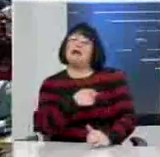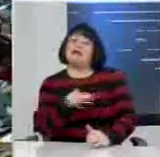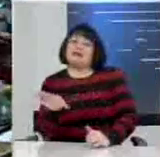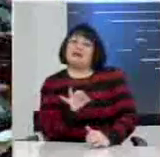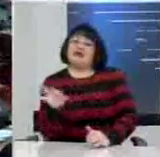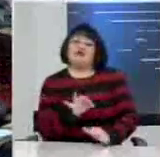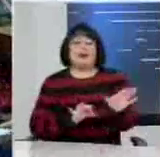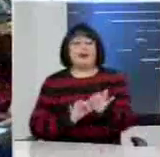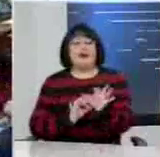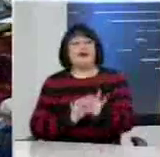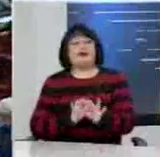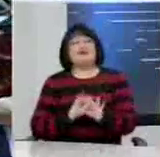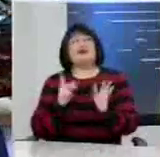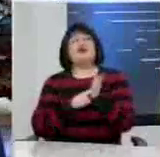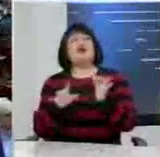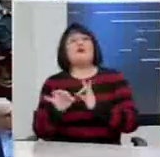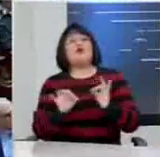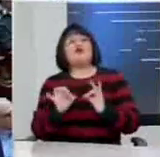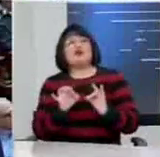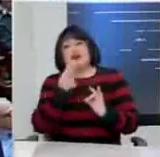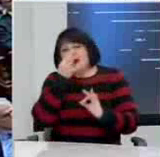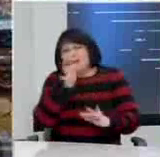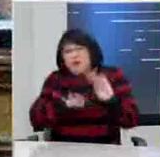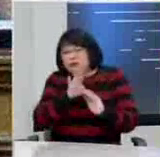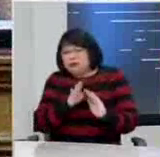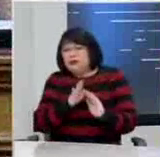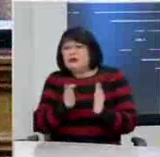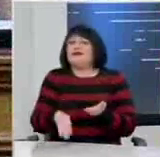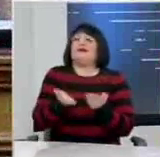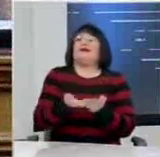πώς να νομοθετήσουν υπέρ της διαφθοράς?